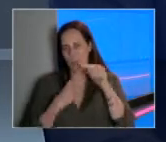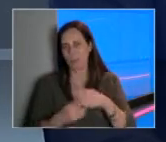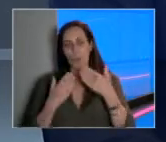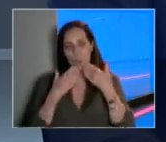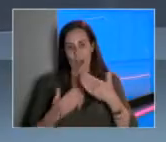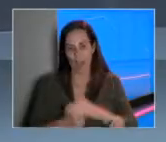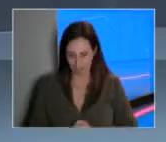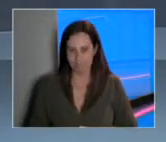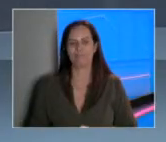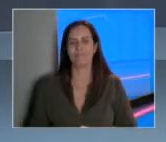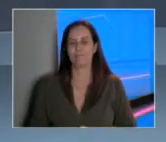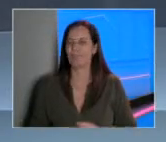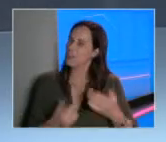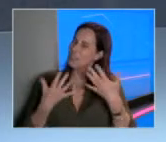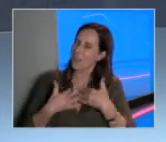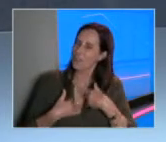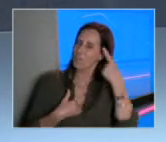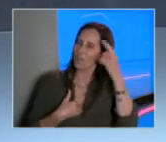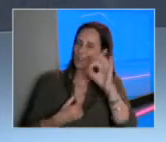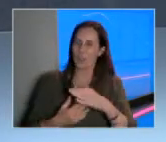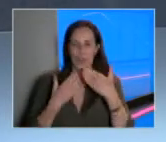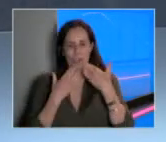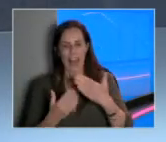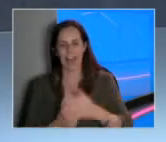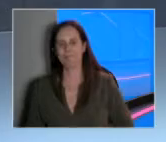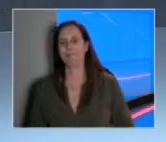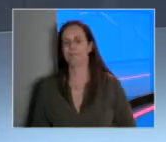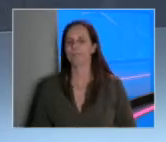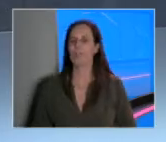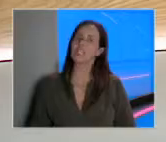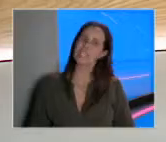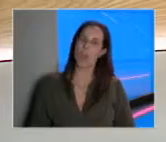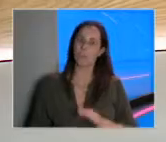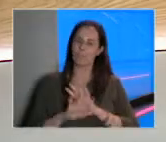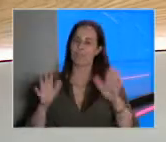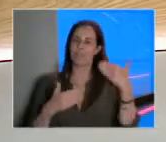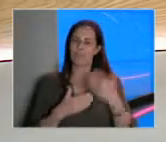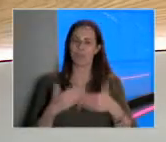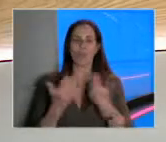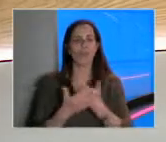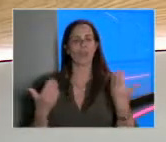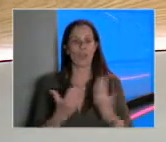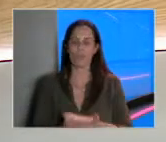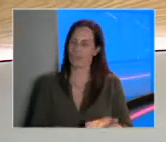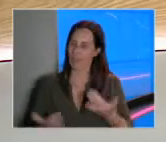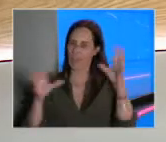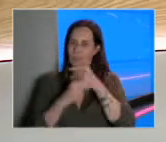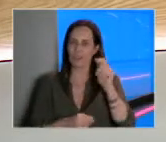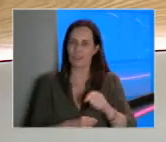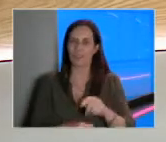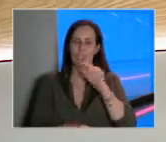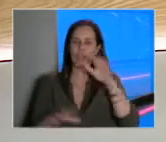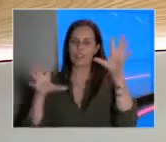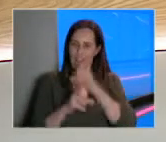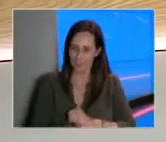תודה רבה לך ששיתפת אותנו במידע שלך. תודה רבה לך. זהו, עד כאן, מהדורת החדשות שלנו, ערב טוב כנסת,